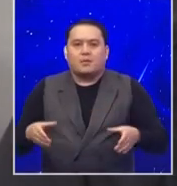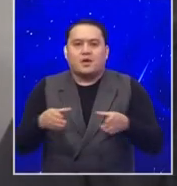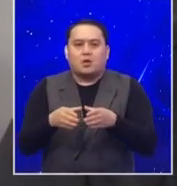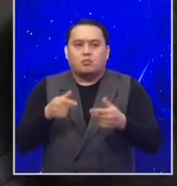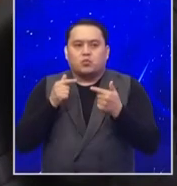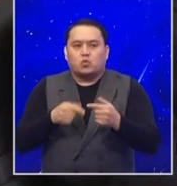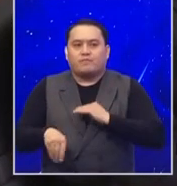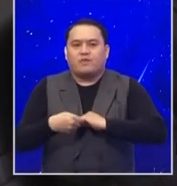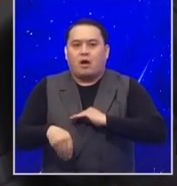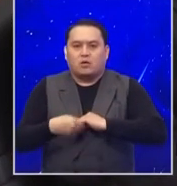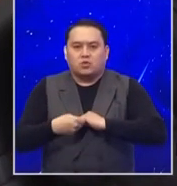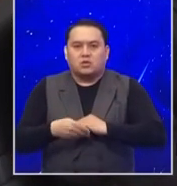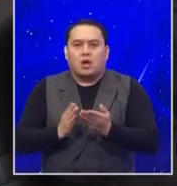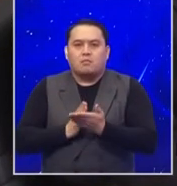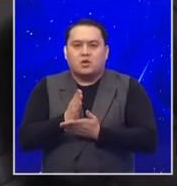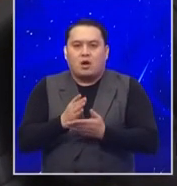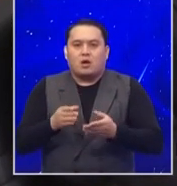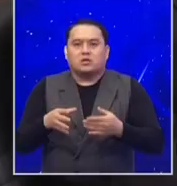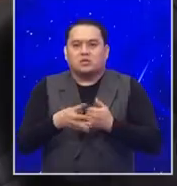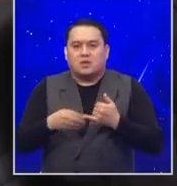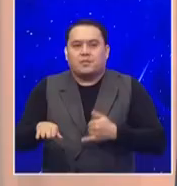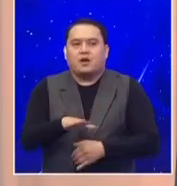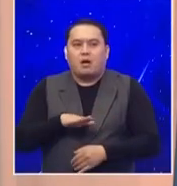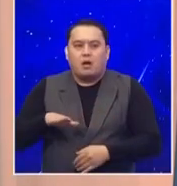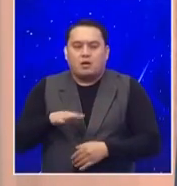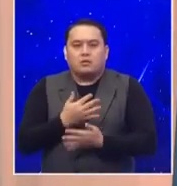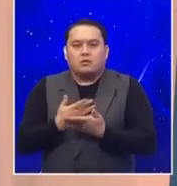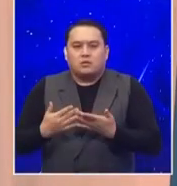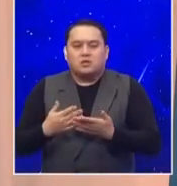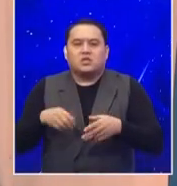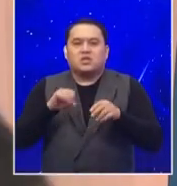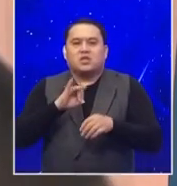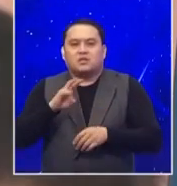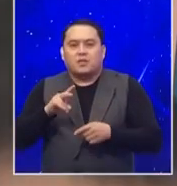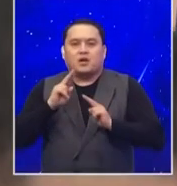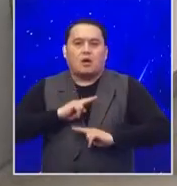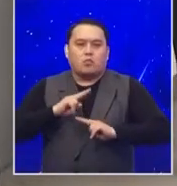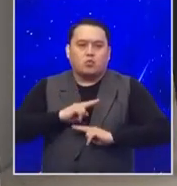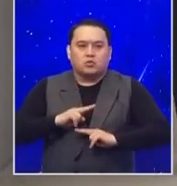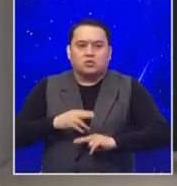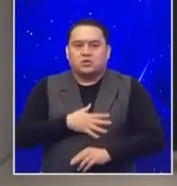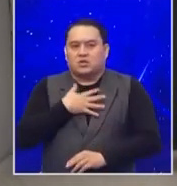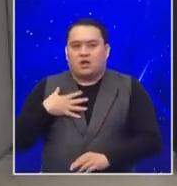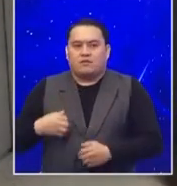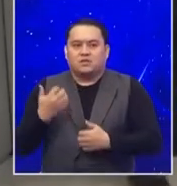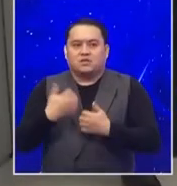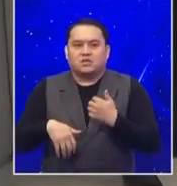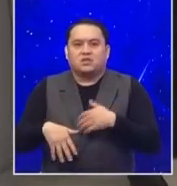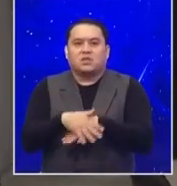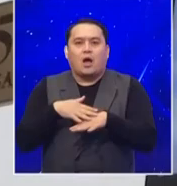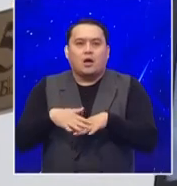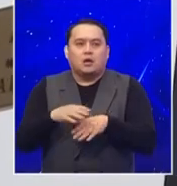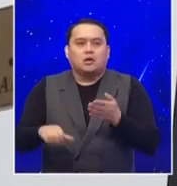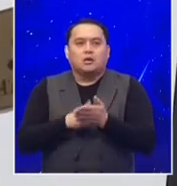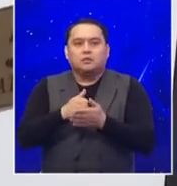по противодействию коррупции направилась в отдел земельных отношений. Некоторые из аспектов работы отдела вызывают недовольство среди населения.